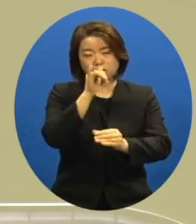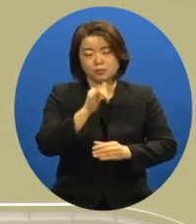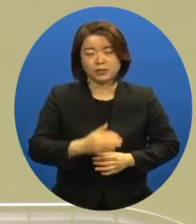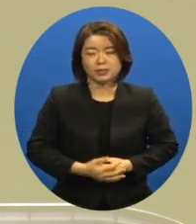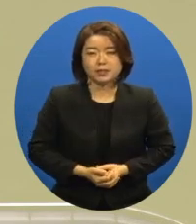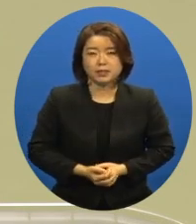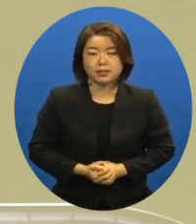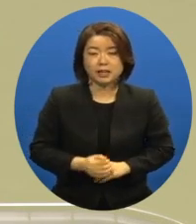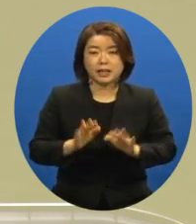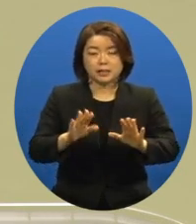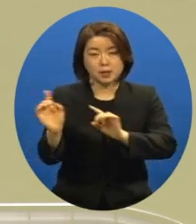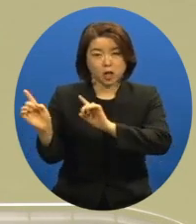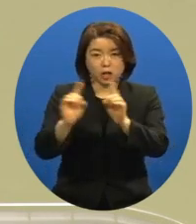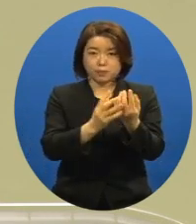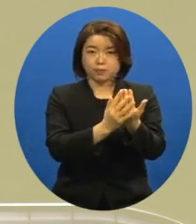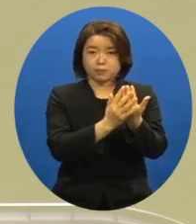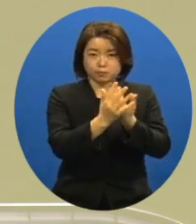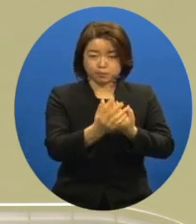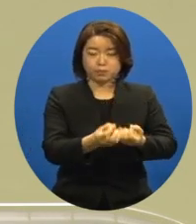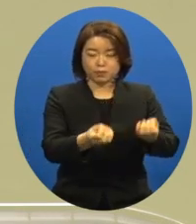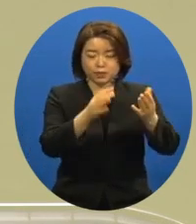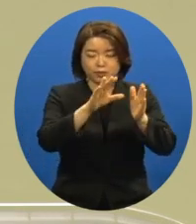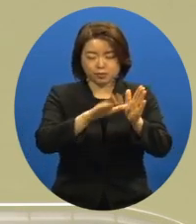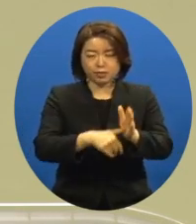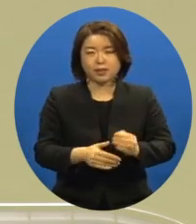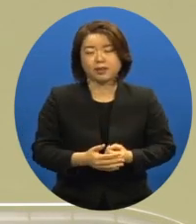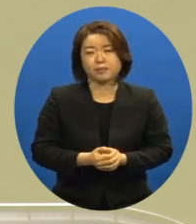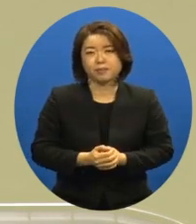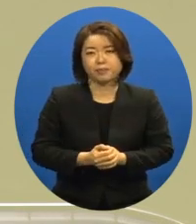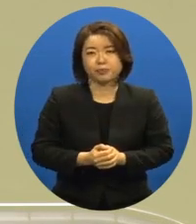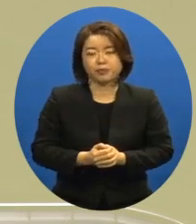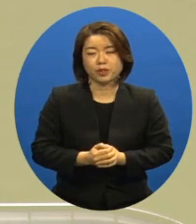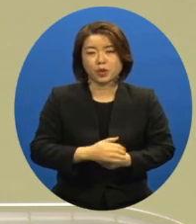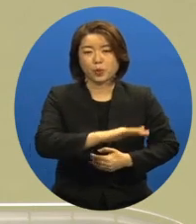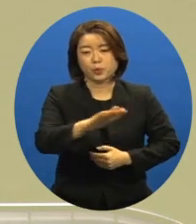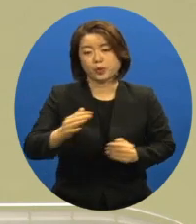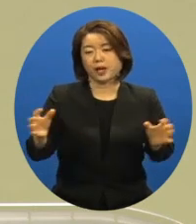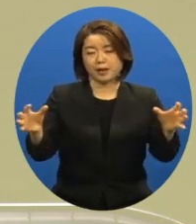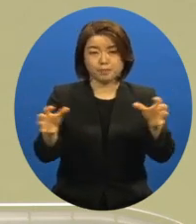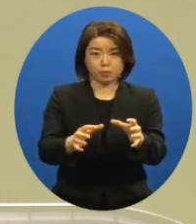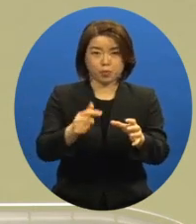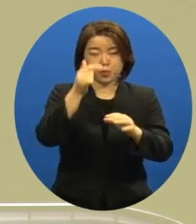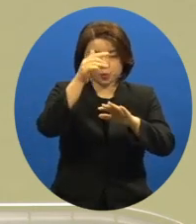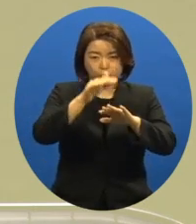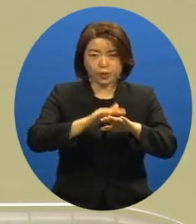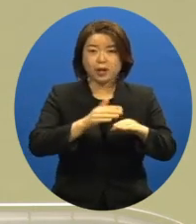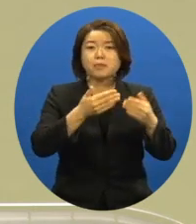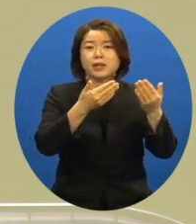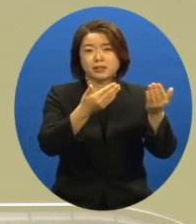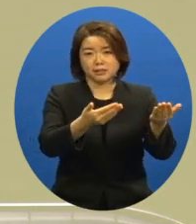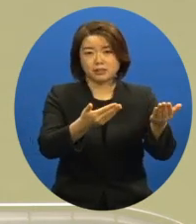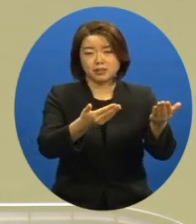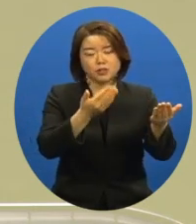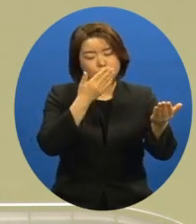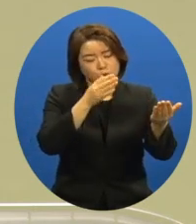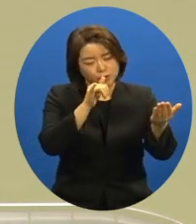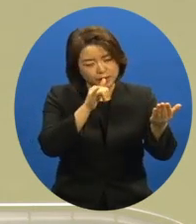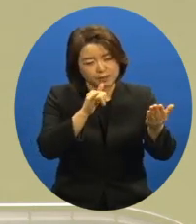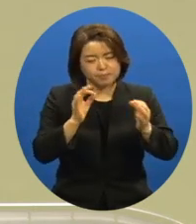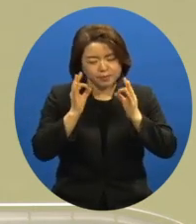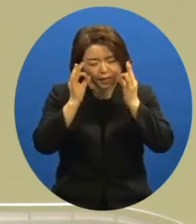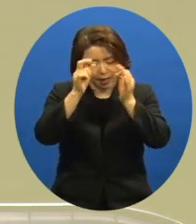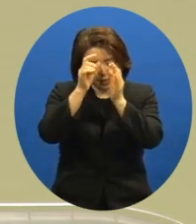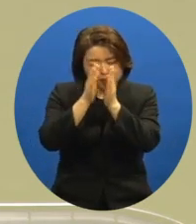이번 부활주일 예배도 우리가 모여서 기도하기를 간절히 기도해 주시기 바랍니다.